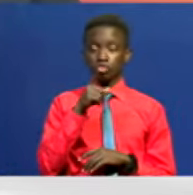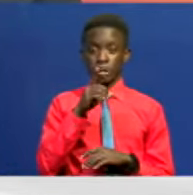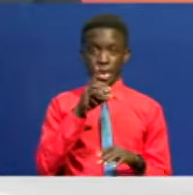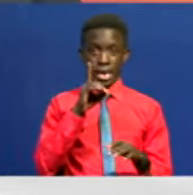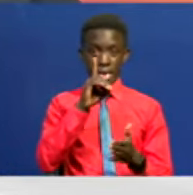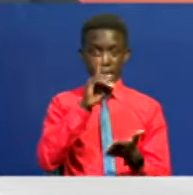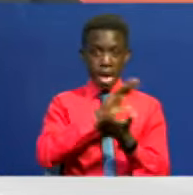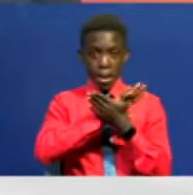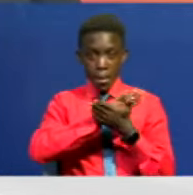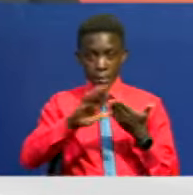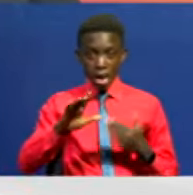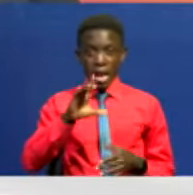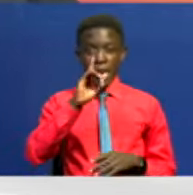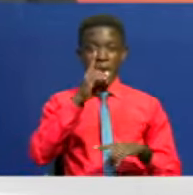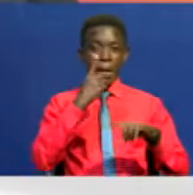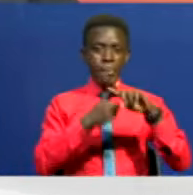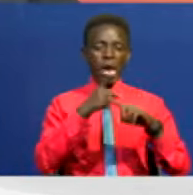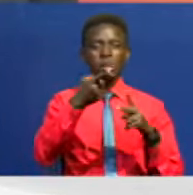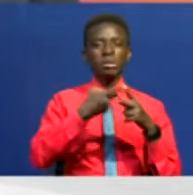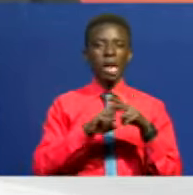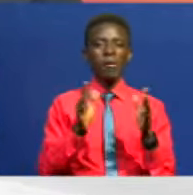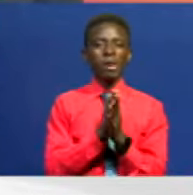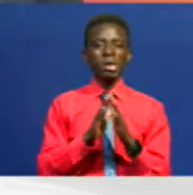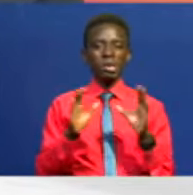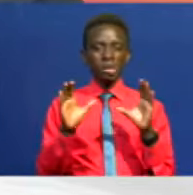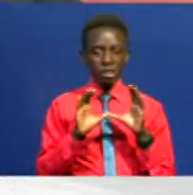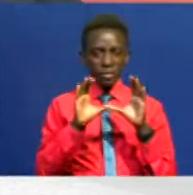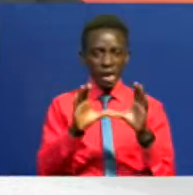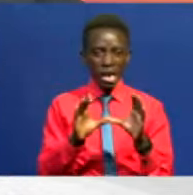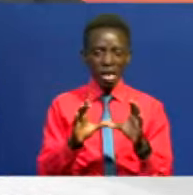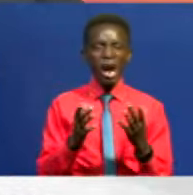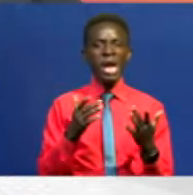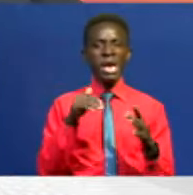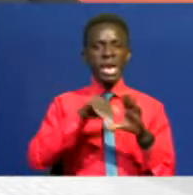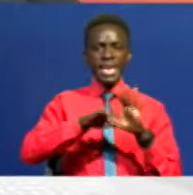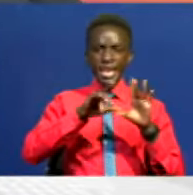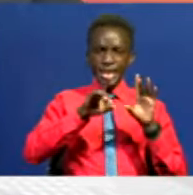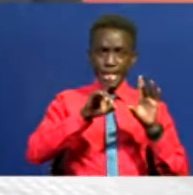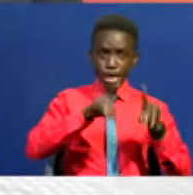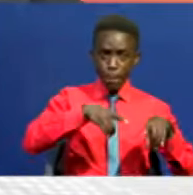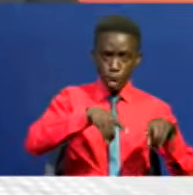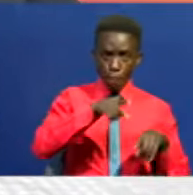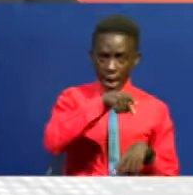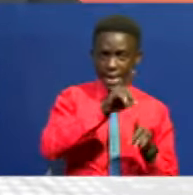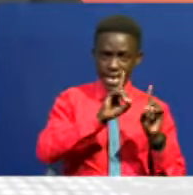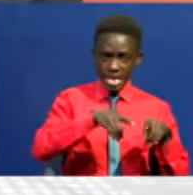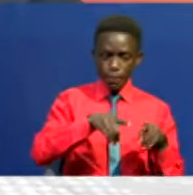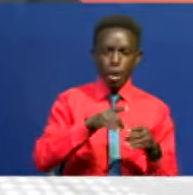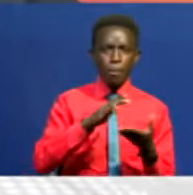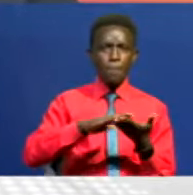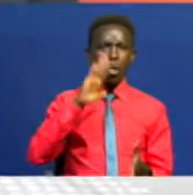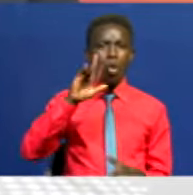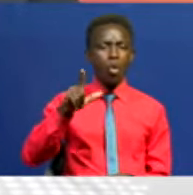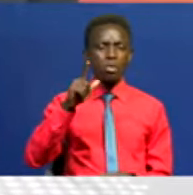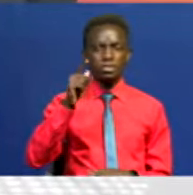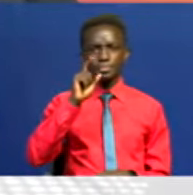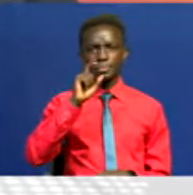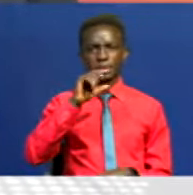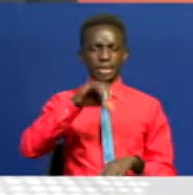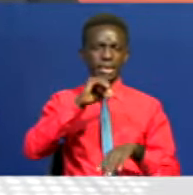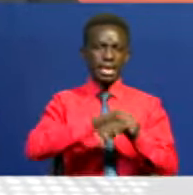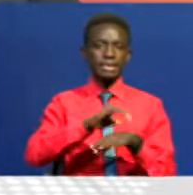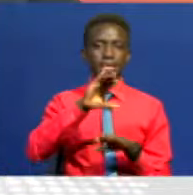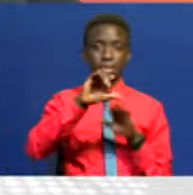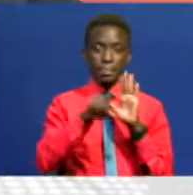na D plus unaanza na certificate. Katika diploma, ili uweze kufanya diploma most of the courses lazima ukuwe na C